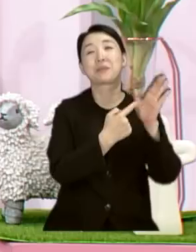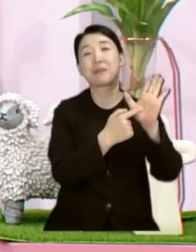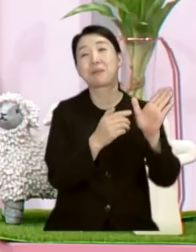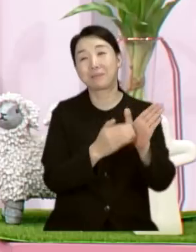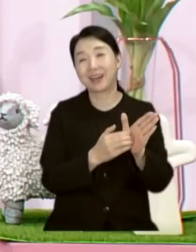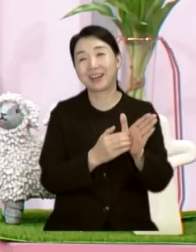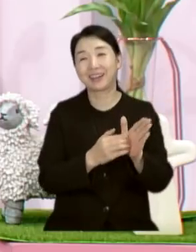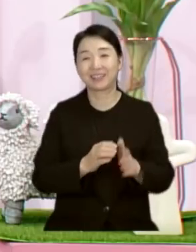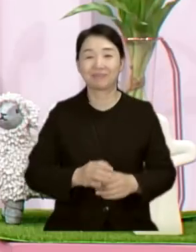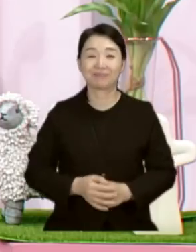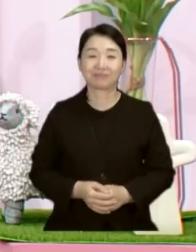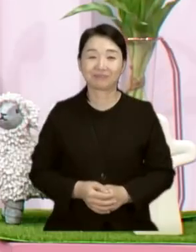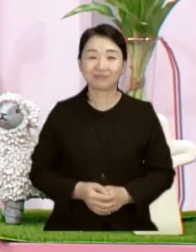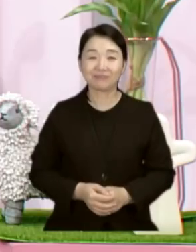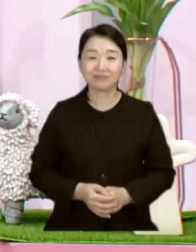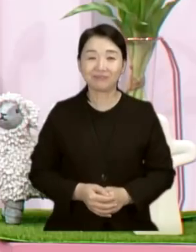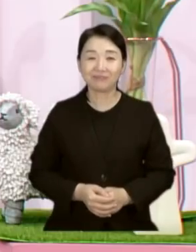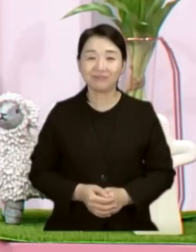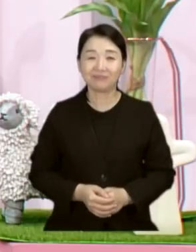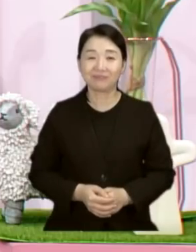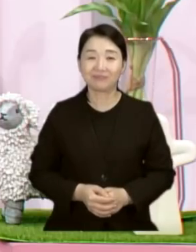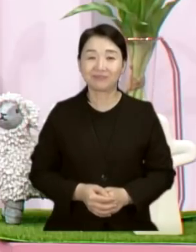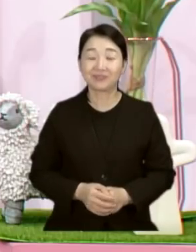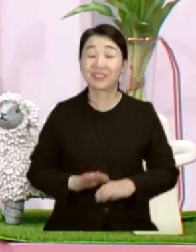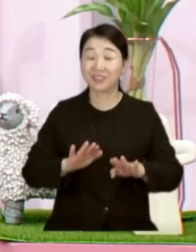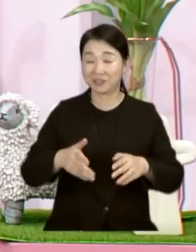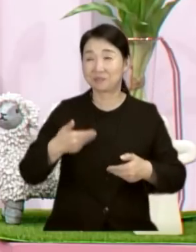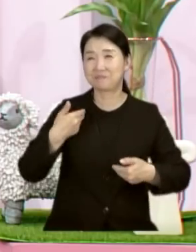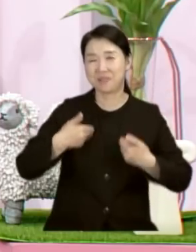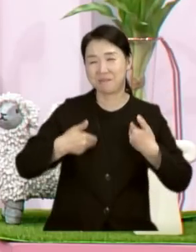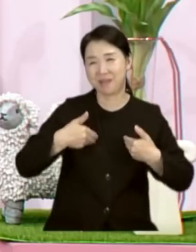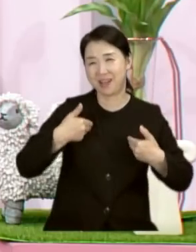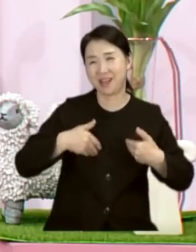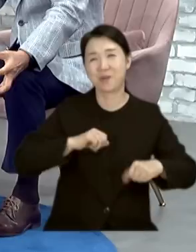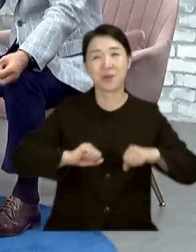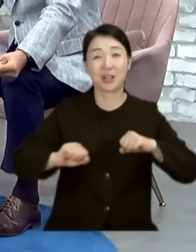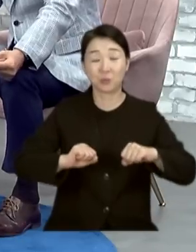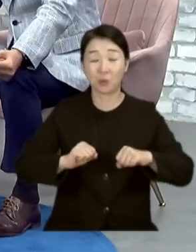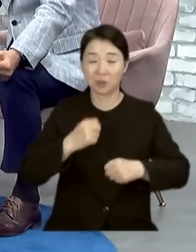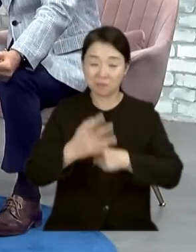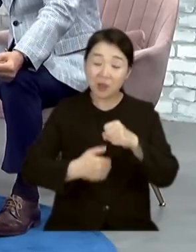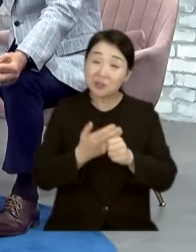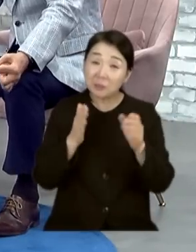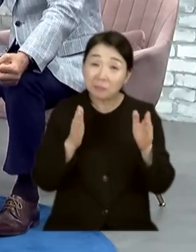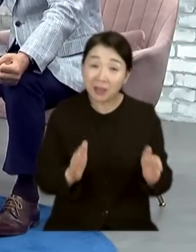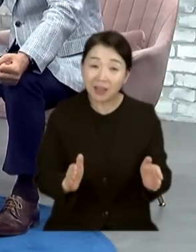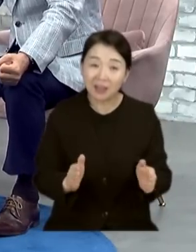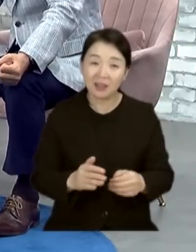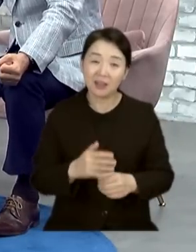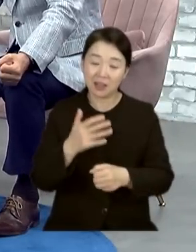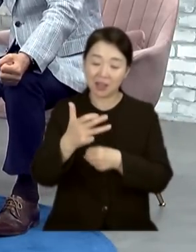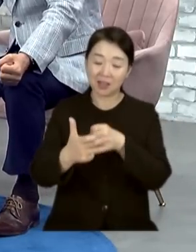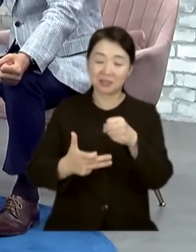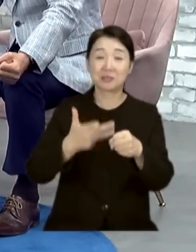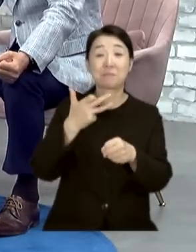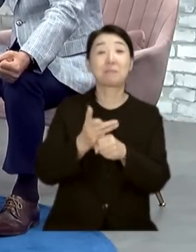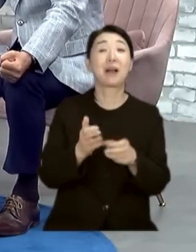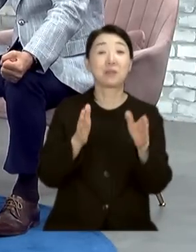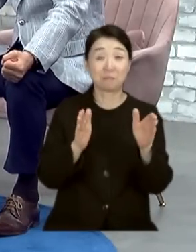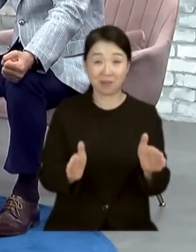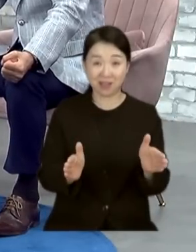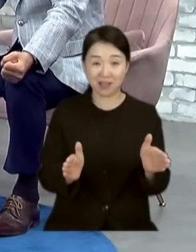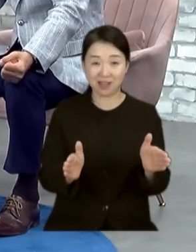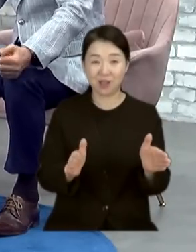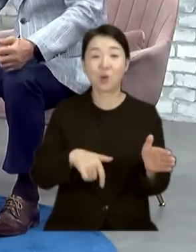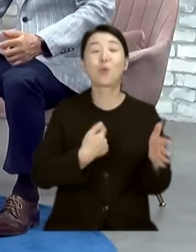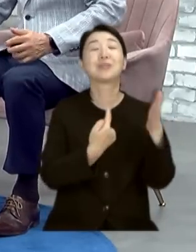네, 음원 이제 나와서 바쁘게 활동하고 있고요. 몇 년 만에 나온 거예요? 18년 만이에요. 데뷔